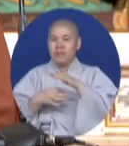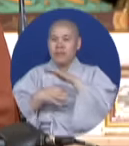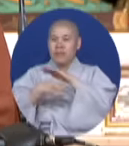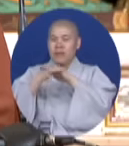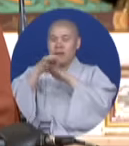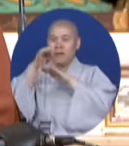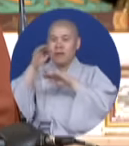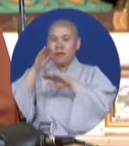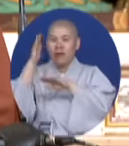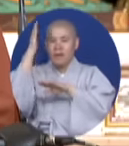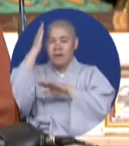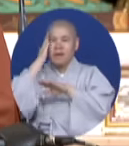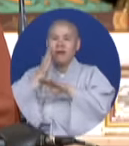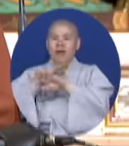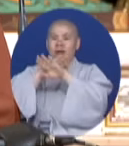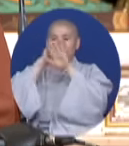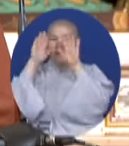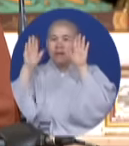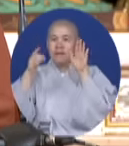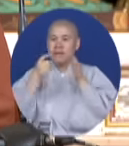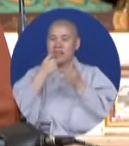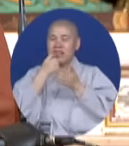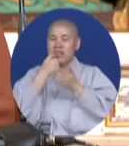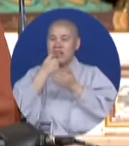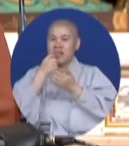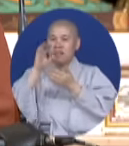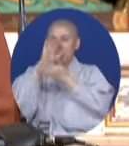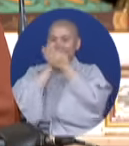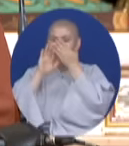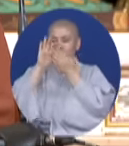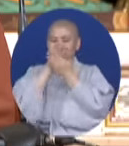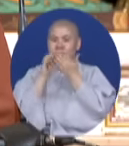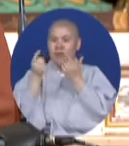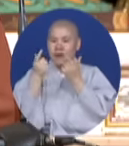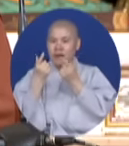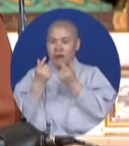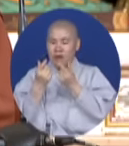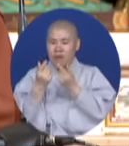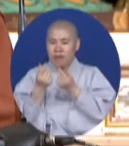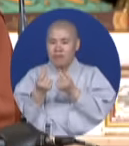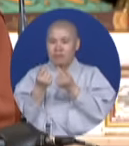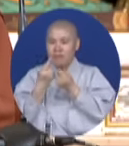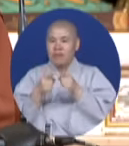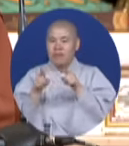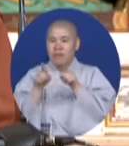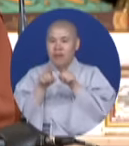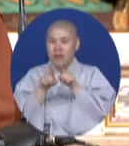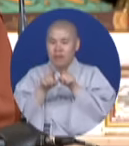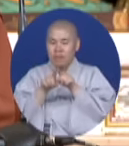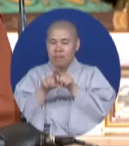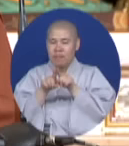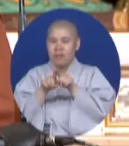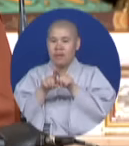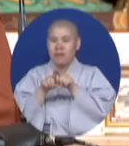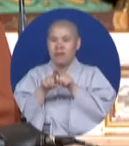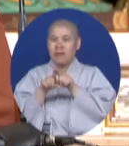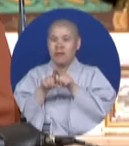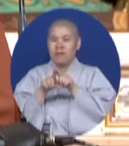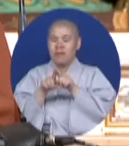백운과 함께 공 천공 백운 효 밝을 효 원효라고 하는 효자 있잖아요.